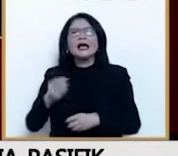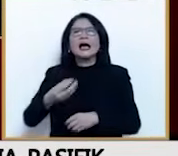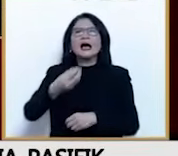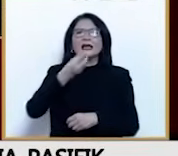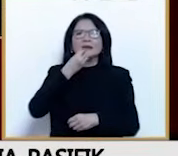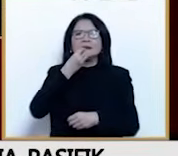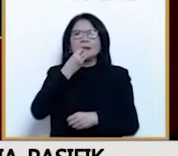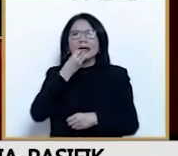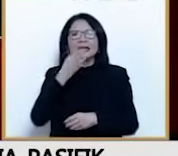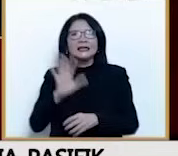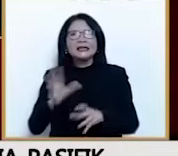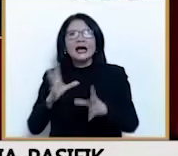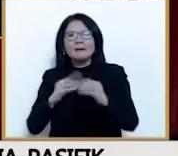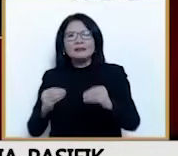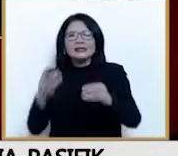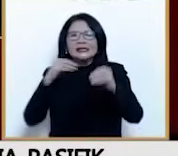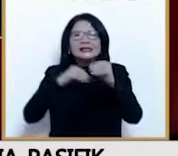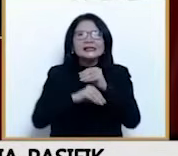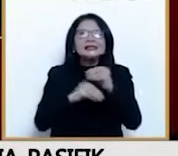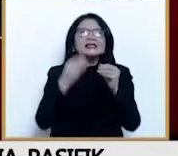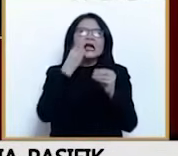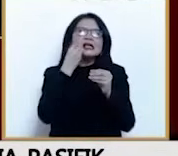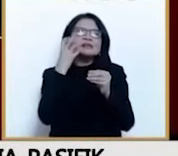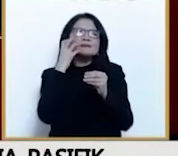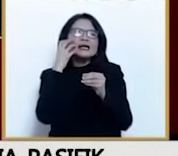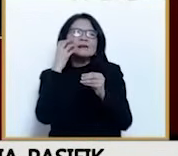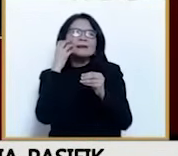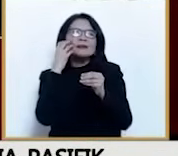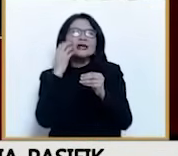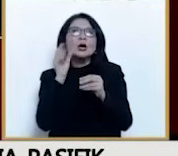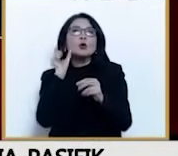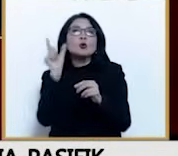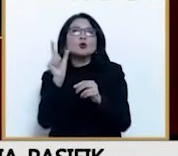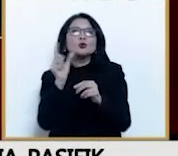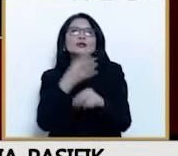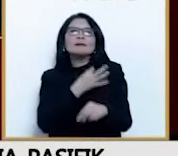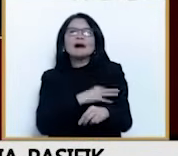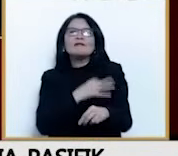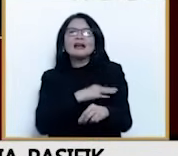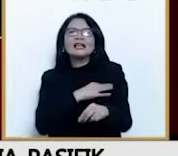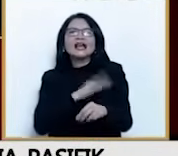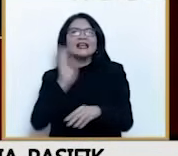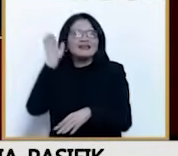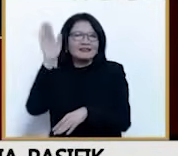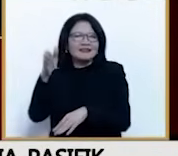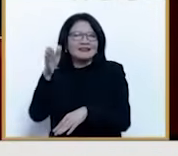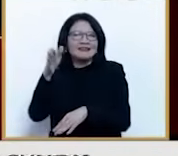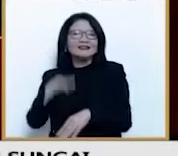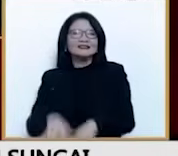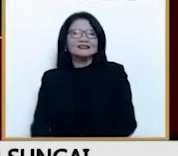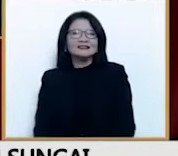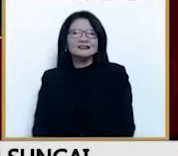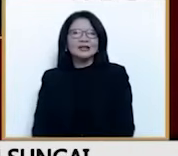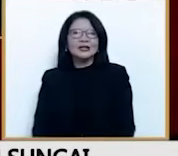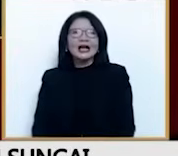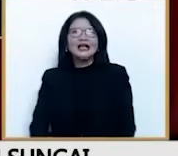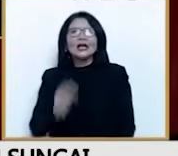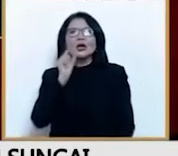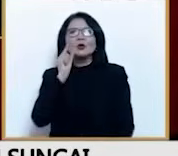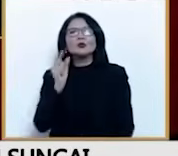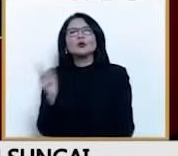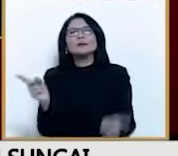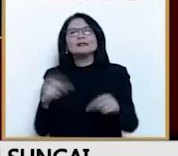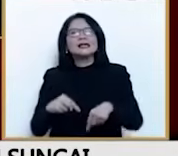makanannya, dia simpan di pipinya. Untuk apa? Untuk dimanfaatkan pada saat dibutuhkan. Dan juga untuk